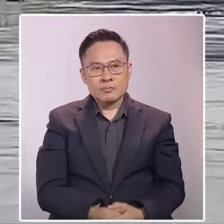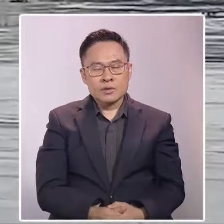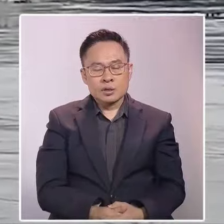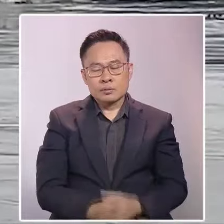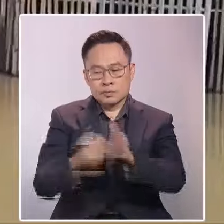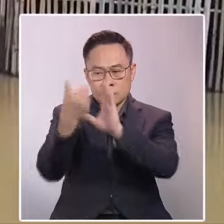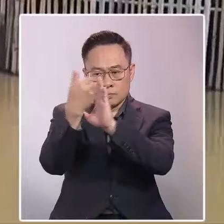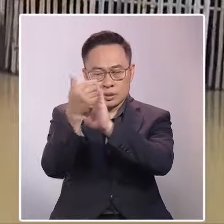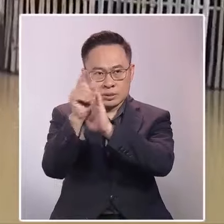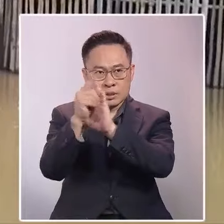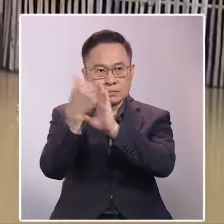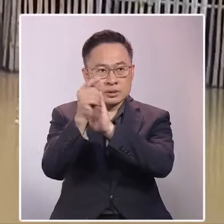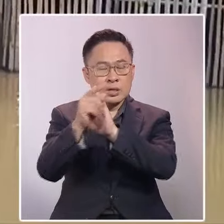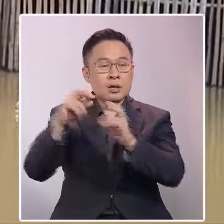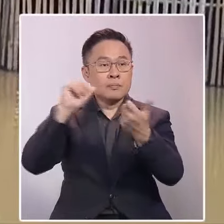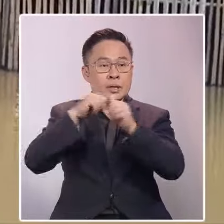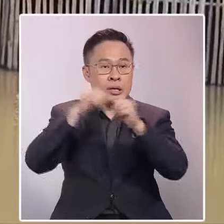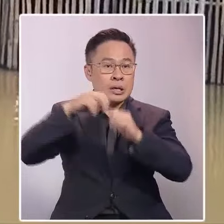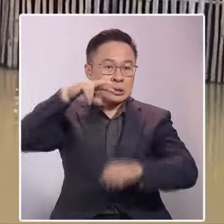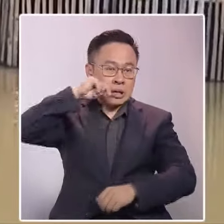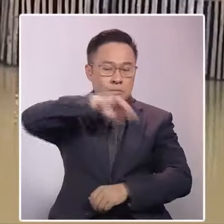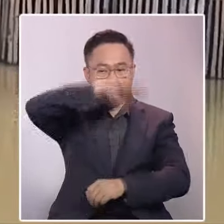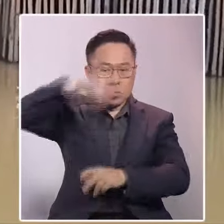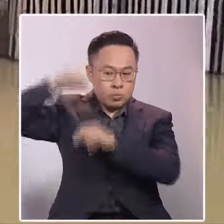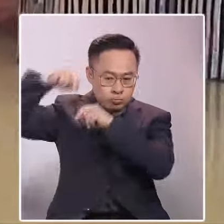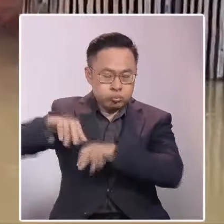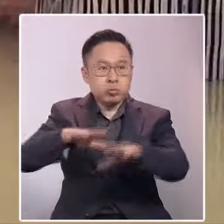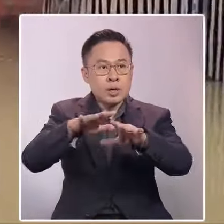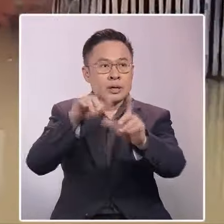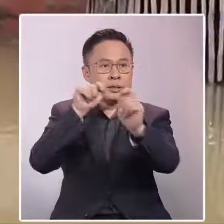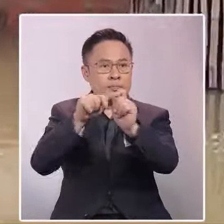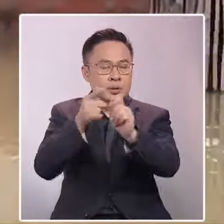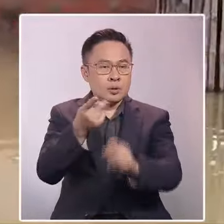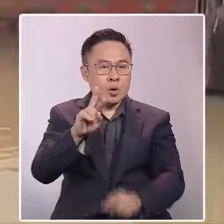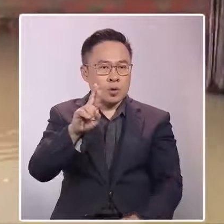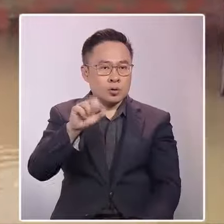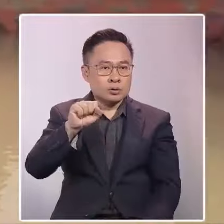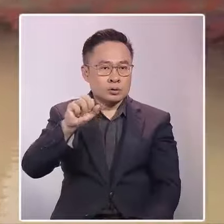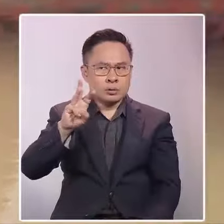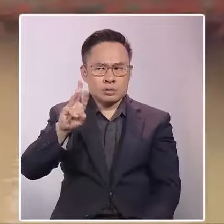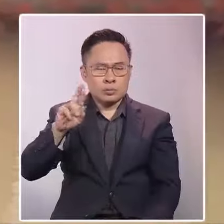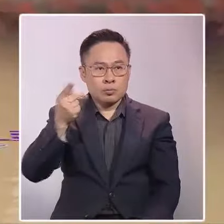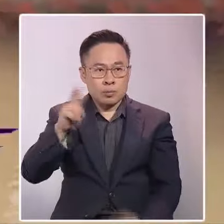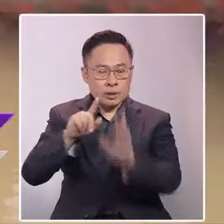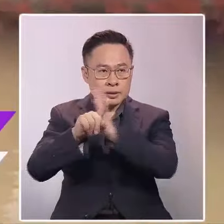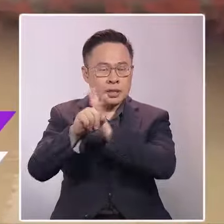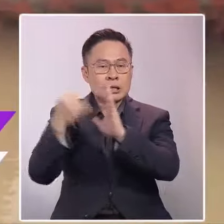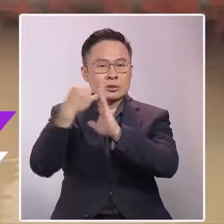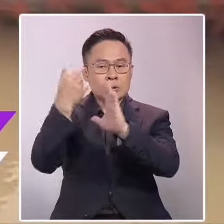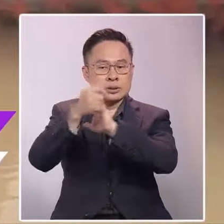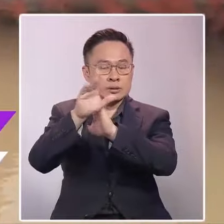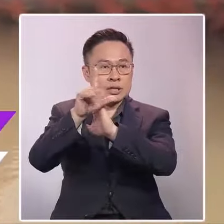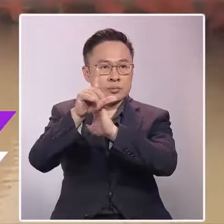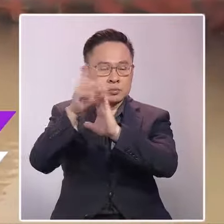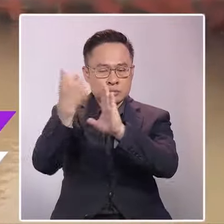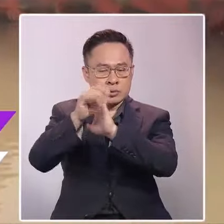อีสานนิดนึงนะคะก็มีน้ำป่าไหลซัดพนังกั้นน้ำเหมือนกันค่ะในอำเภอคอนสวรรค์จังหวัดชัยภูมิจนแตกมวลน้ำไหล